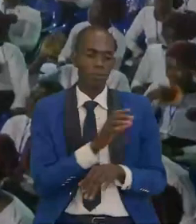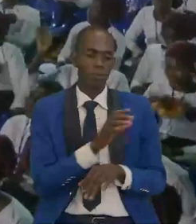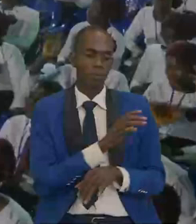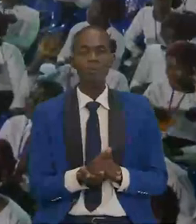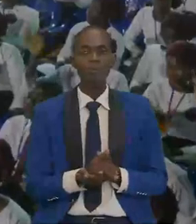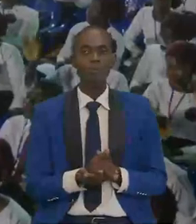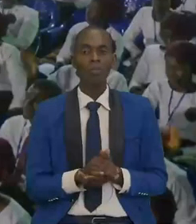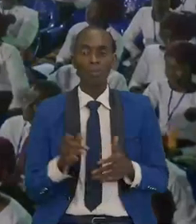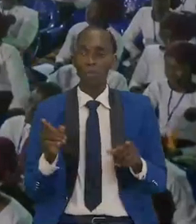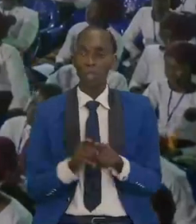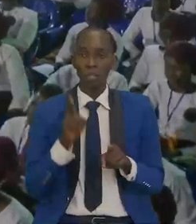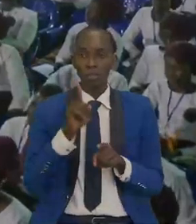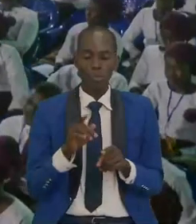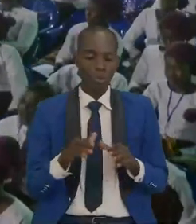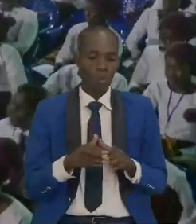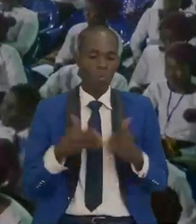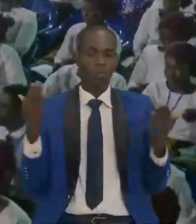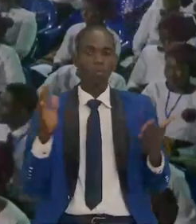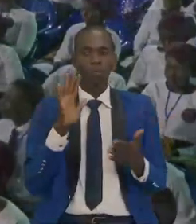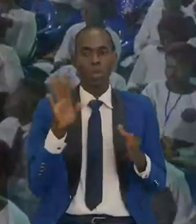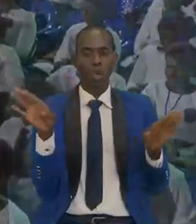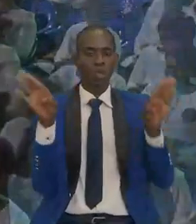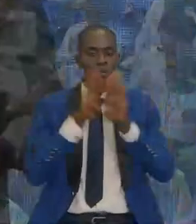je dis pour vous aujourd'hui, le même Christ,